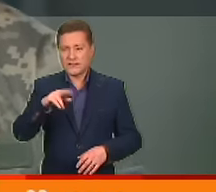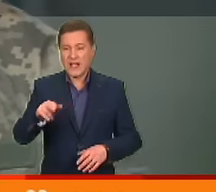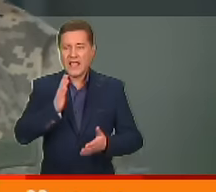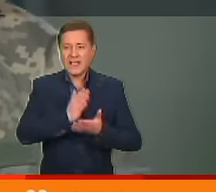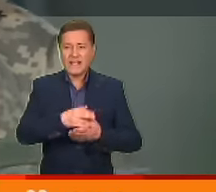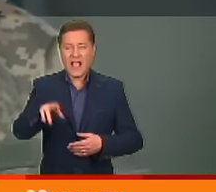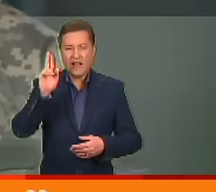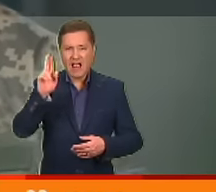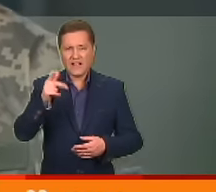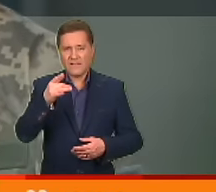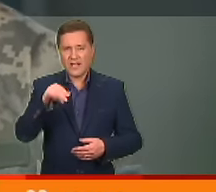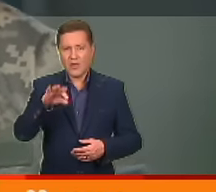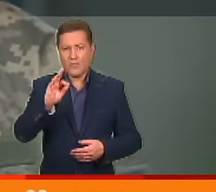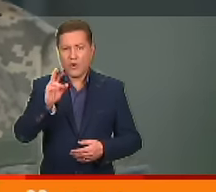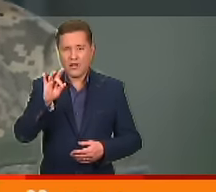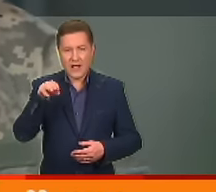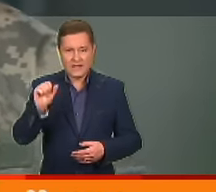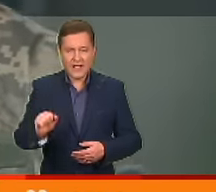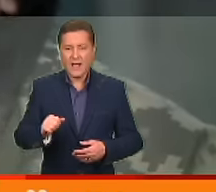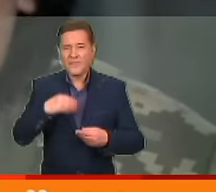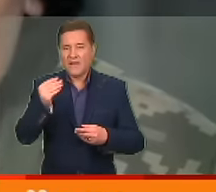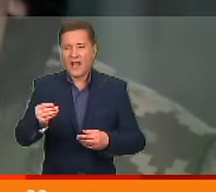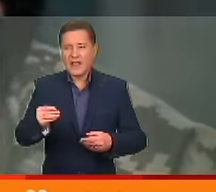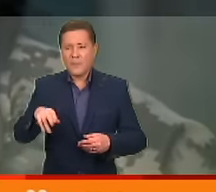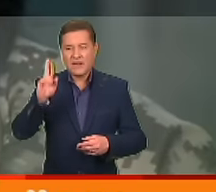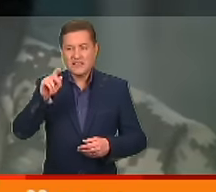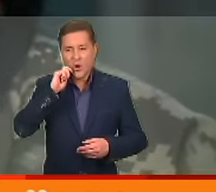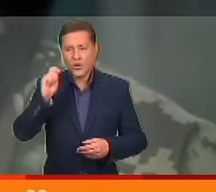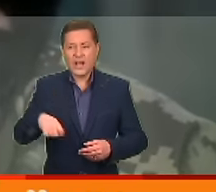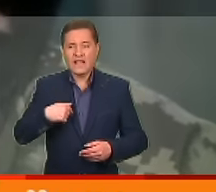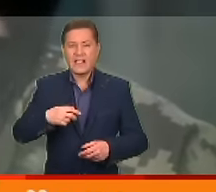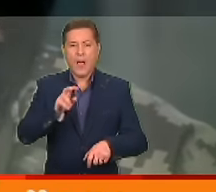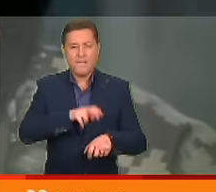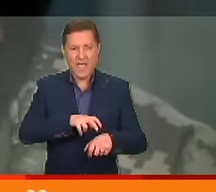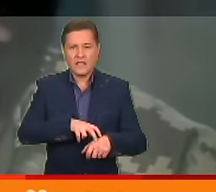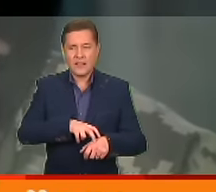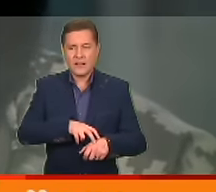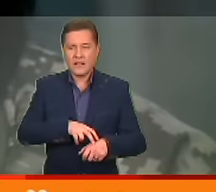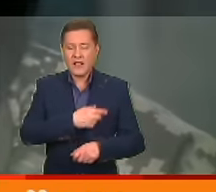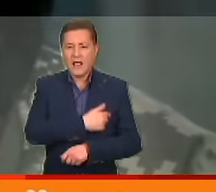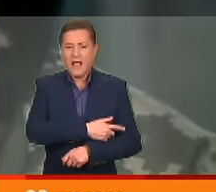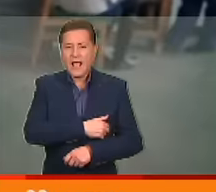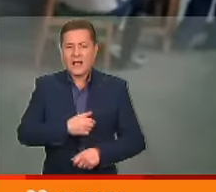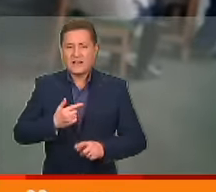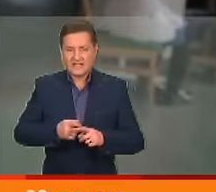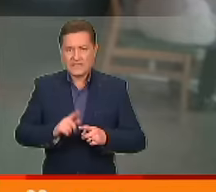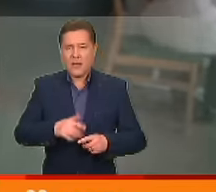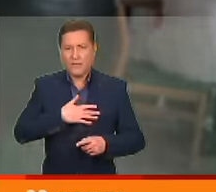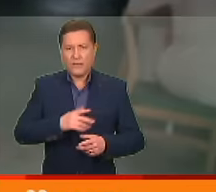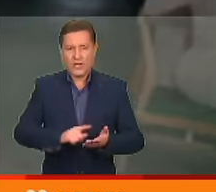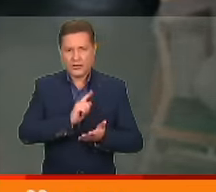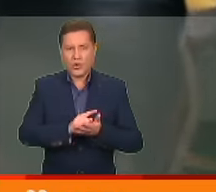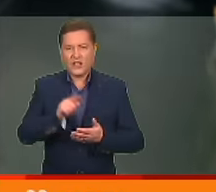я давала присягу Україні. Я медик. Адреналін і страх – це моє. Я себе знайшла в армії.